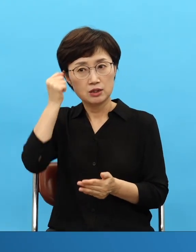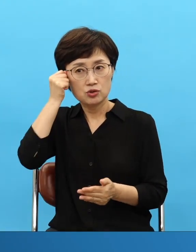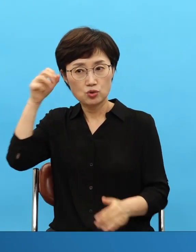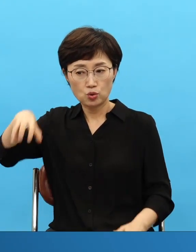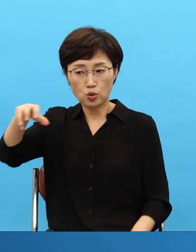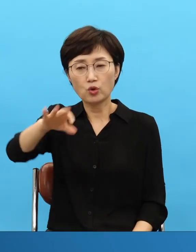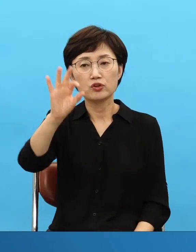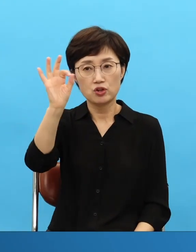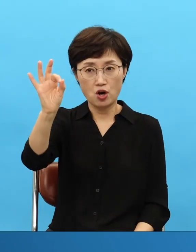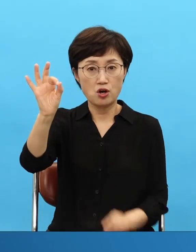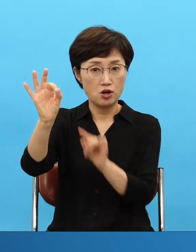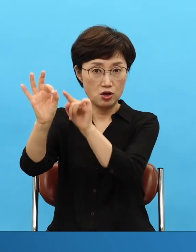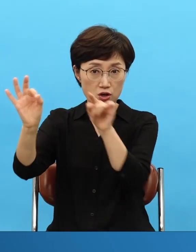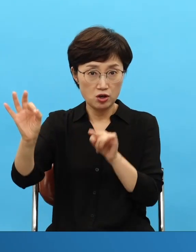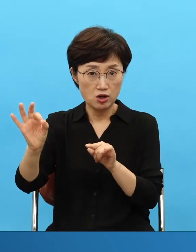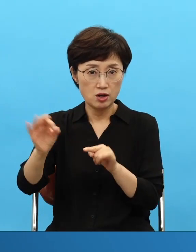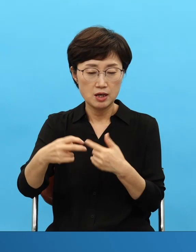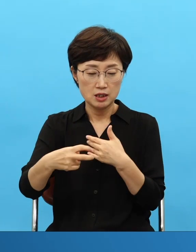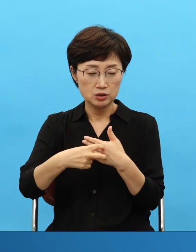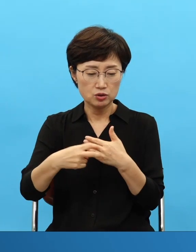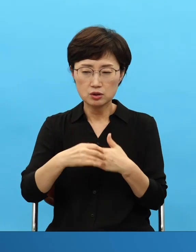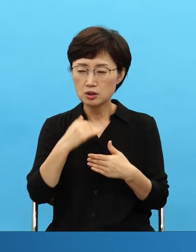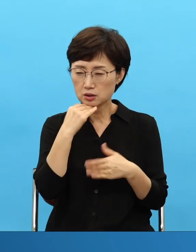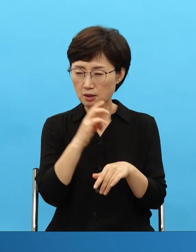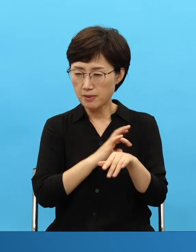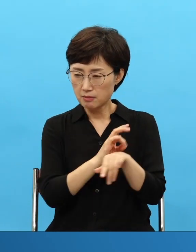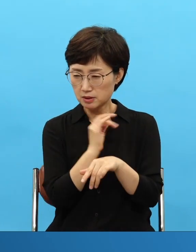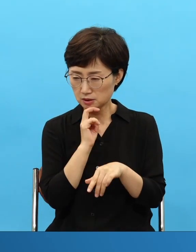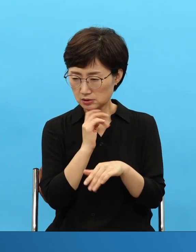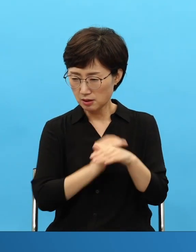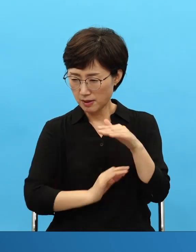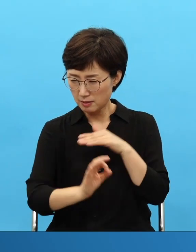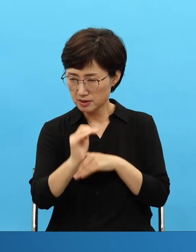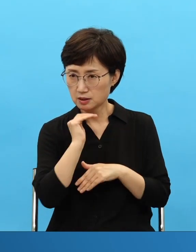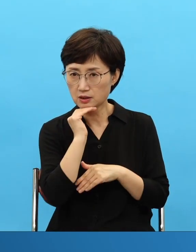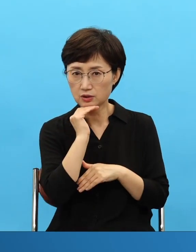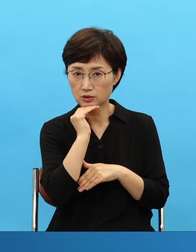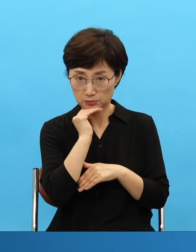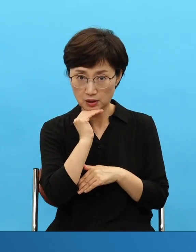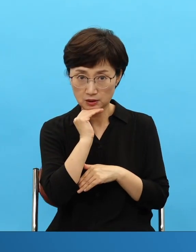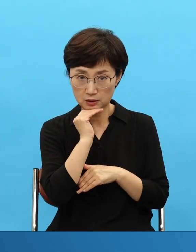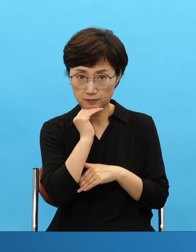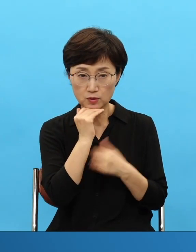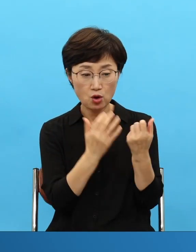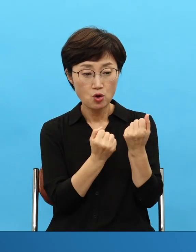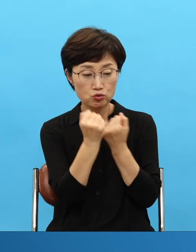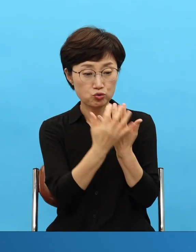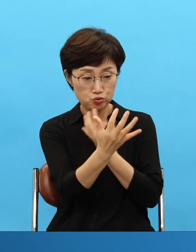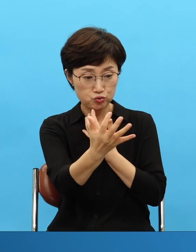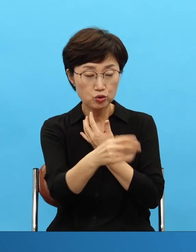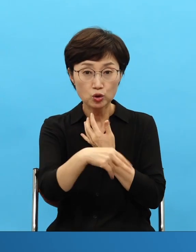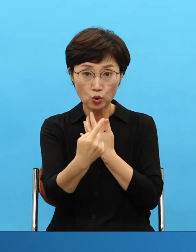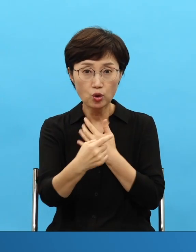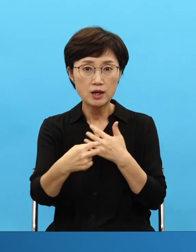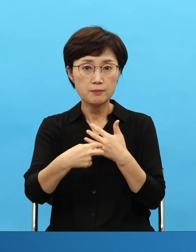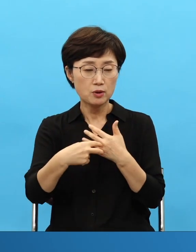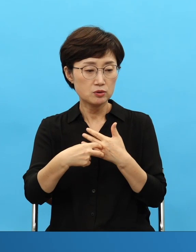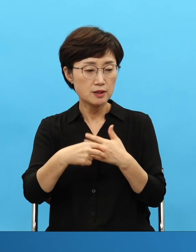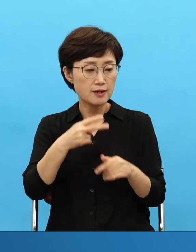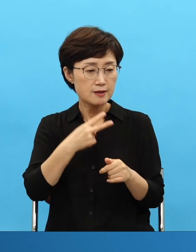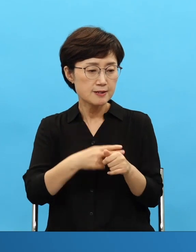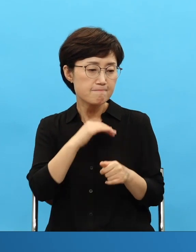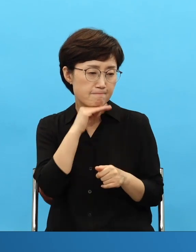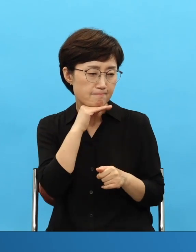숙박했던 랩넌트들을 위해 의료진들은 밤을 새우며 대기하기도 했고 리더 수련회가 진행되는 교회 안에서도 24시 대기를